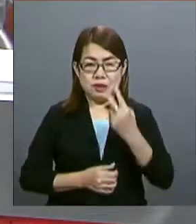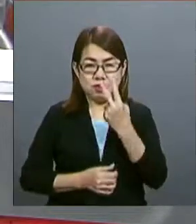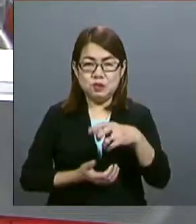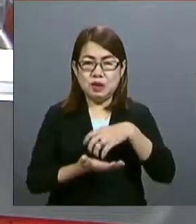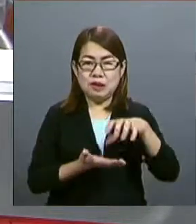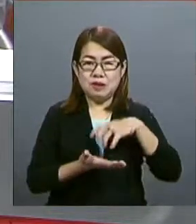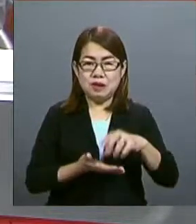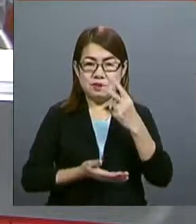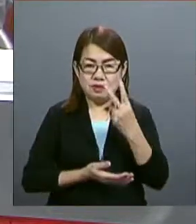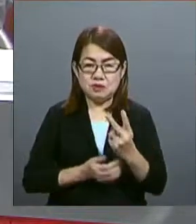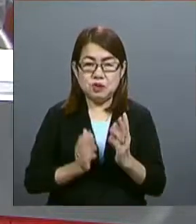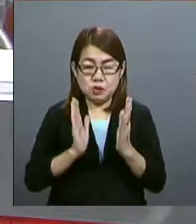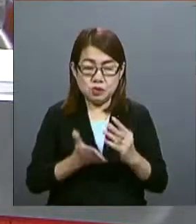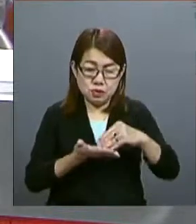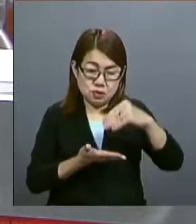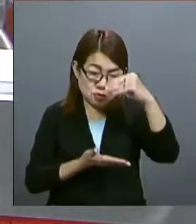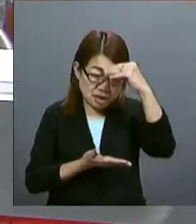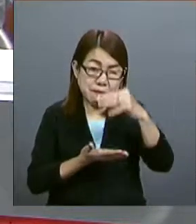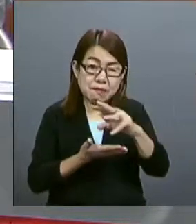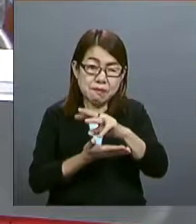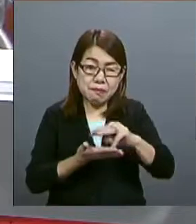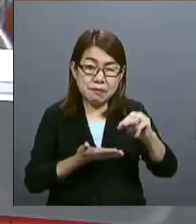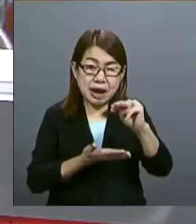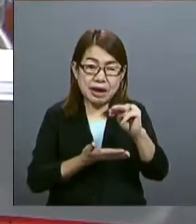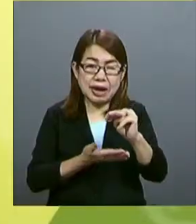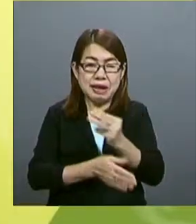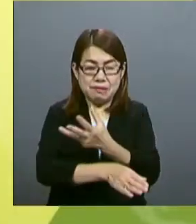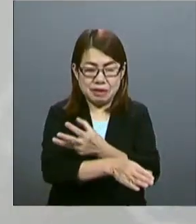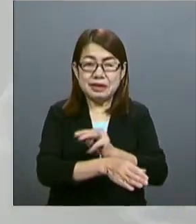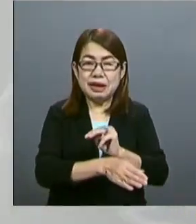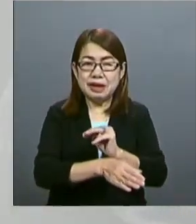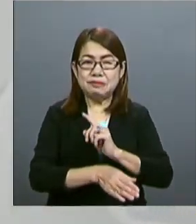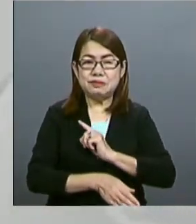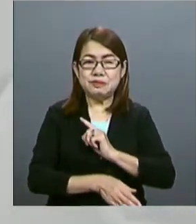ริพอร์เตอร์นิสิตสาขานิเทศศาสตร์มหาวิทยาลัยมหาสารคามค่ะ